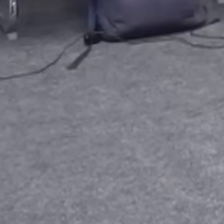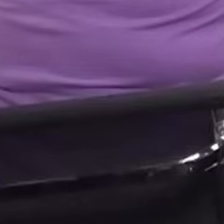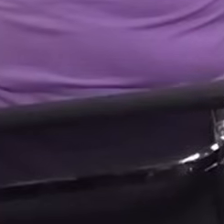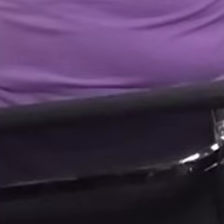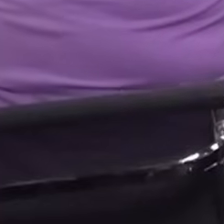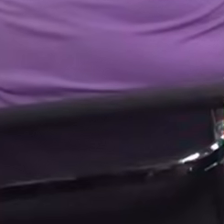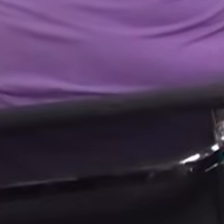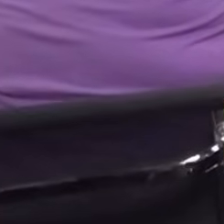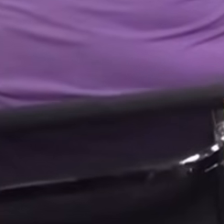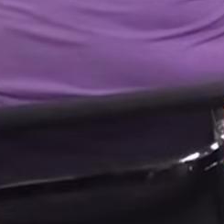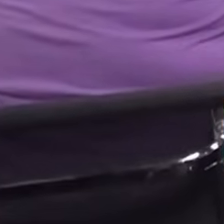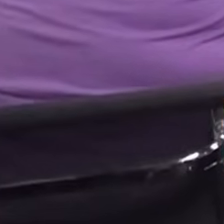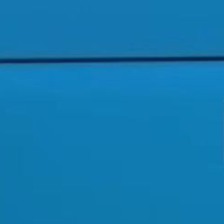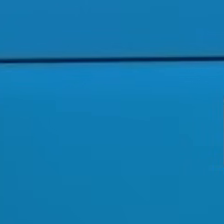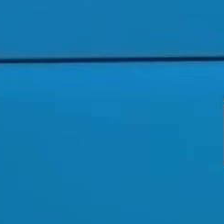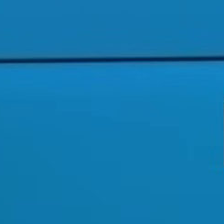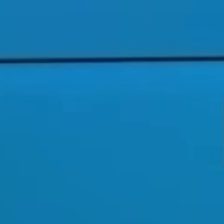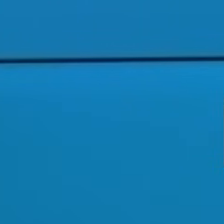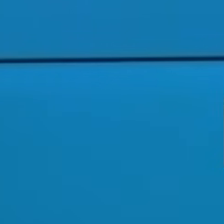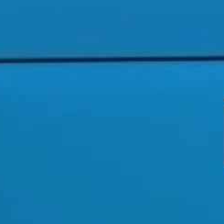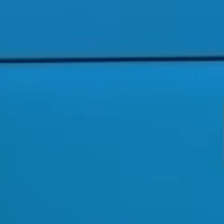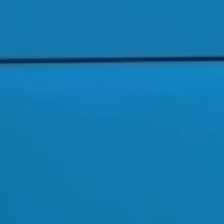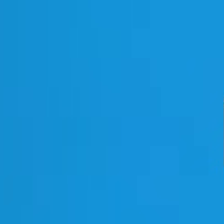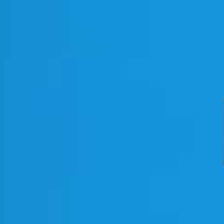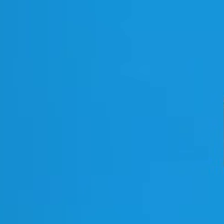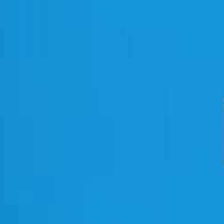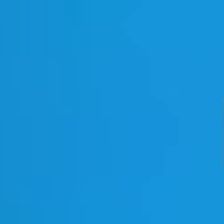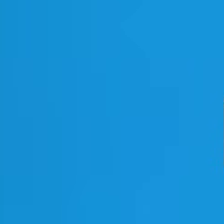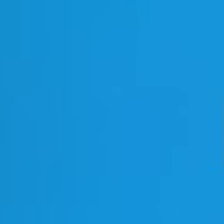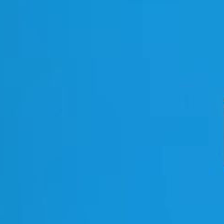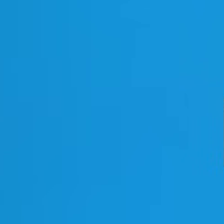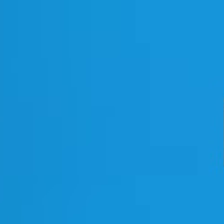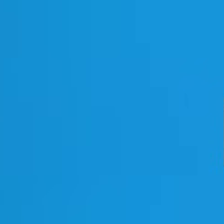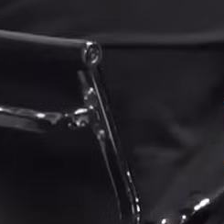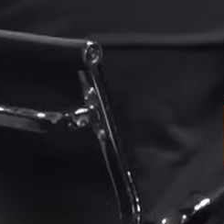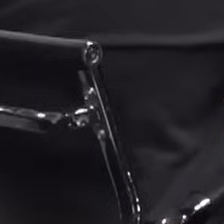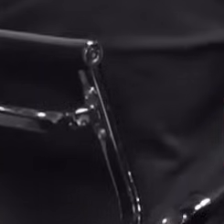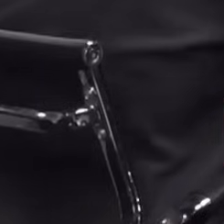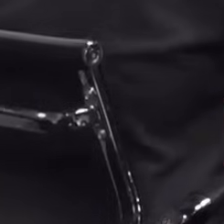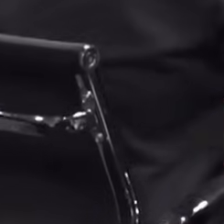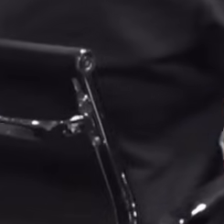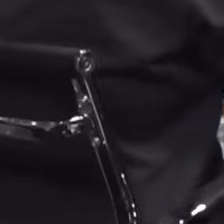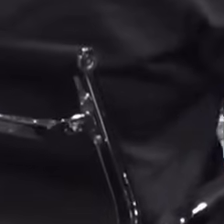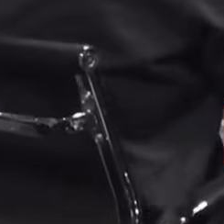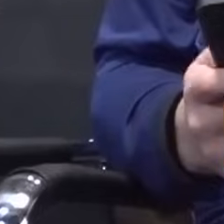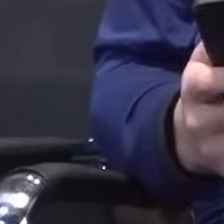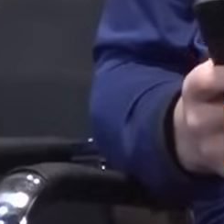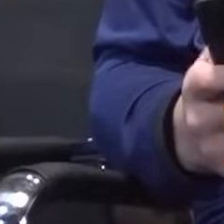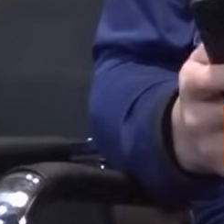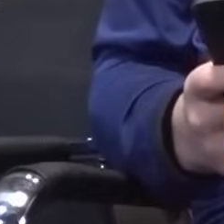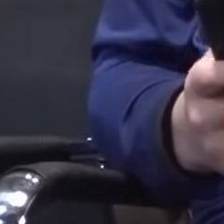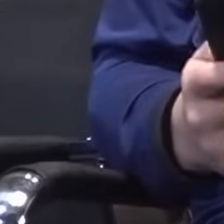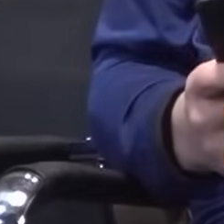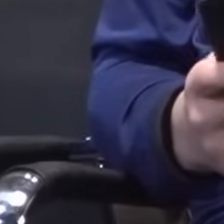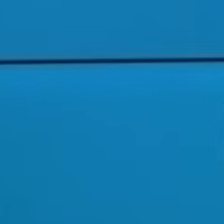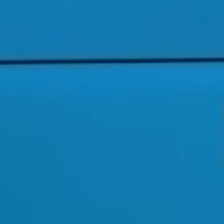будет проверка антикоррупционная служба заинтересовалась системой оповещении о землетрясениях за 1 млрд тенге как с этим